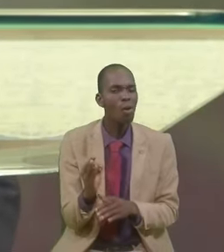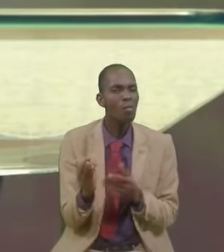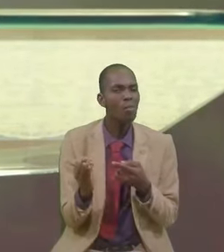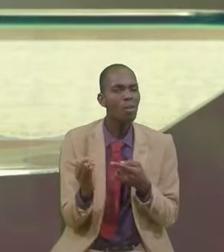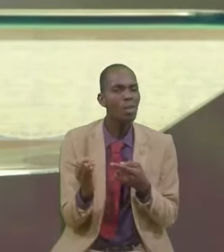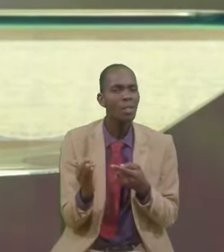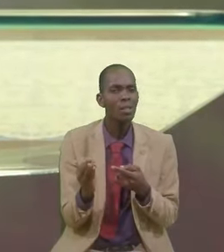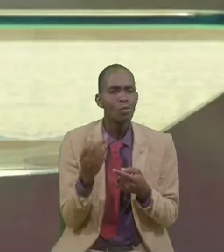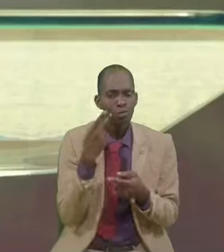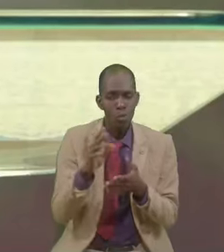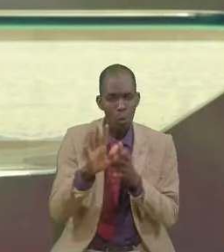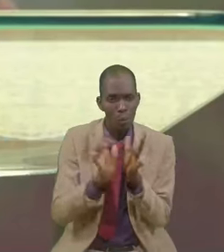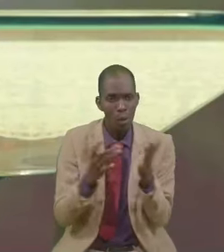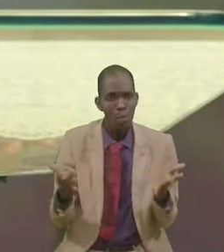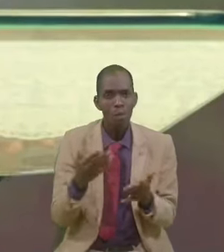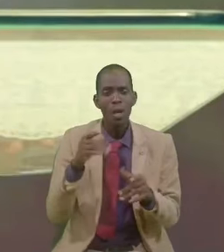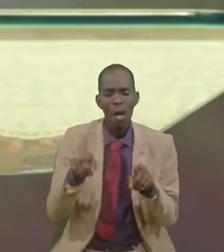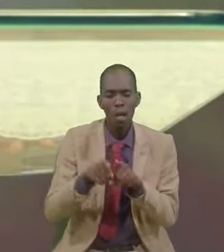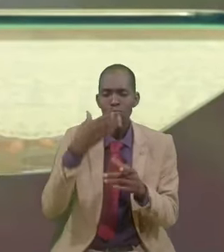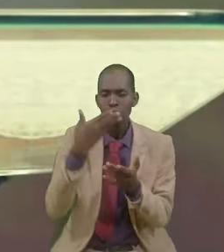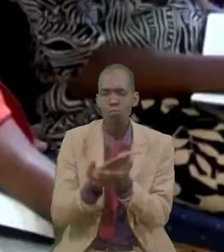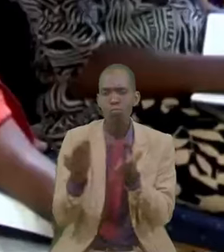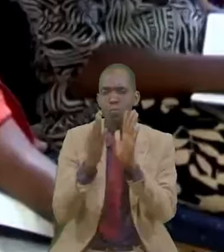le don qu'il a reçu.